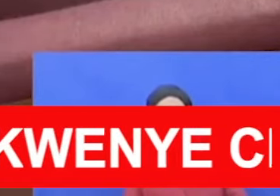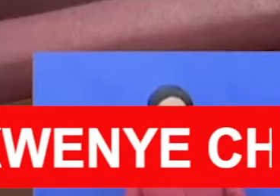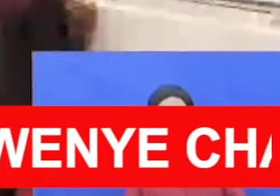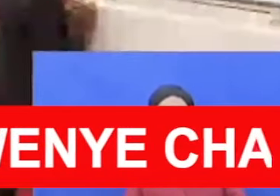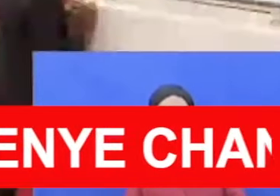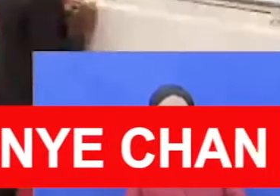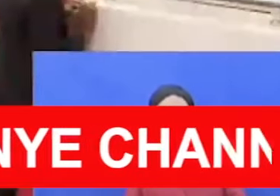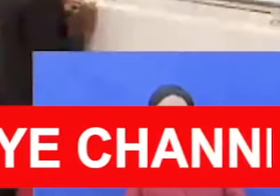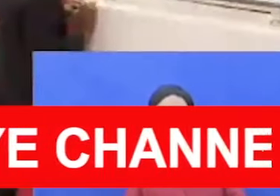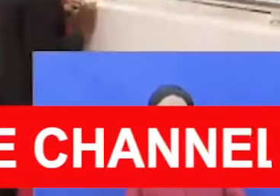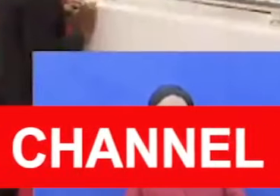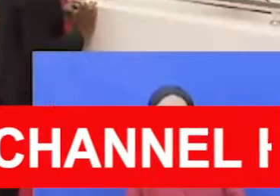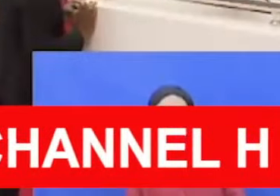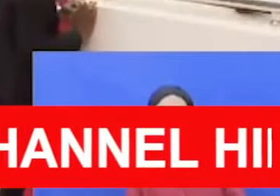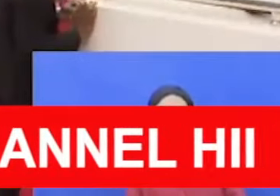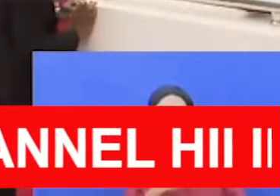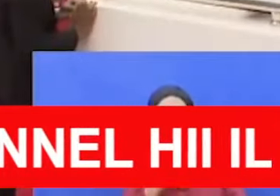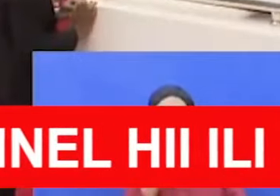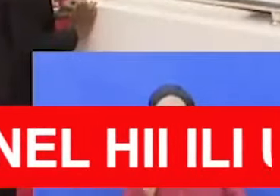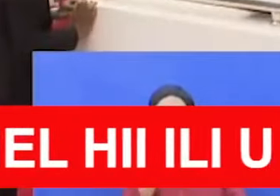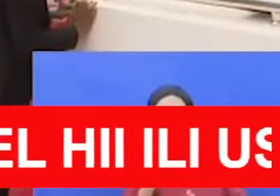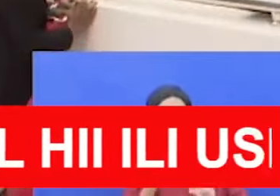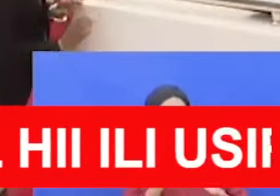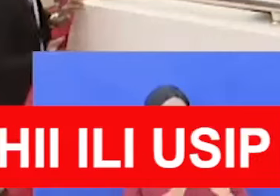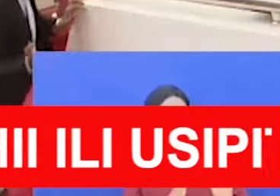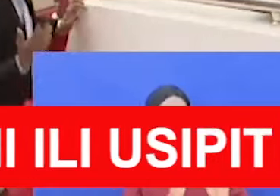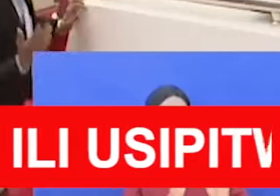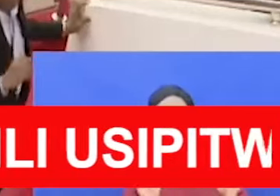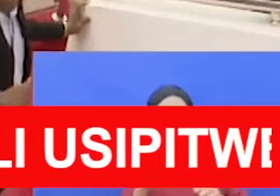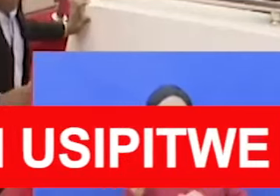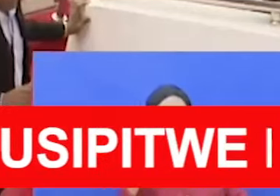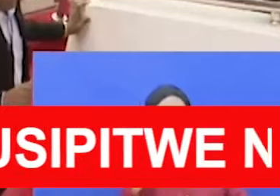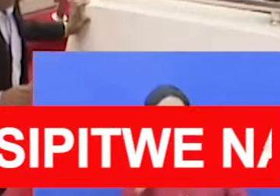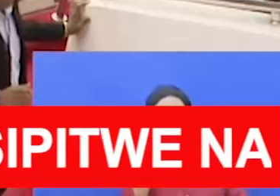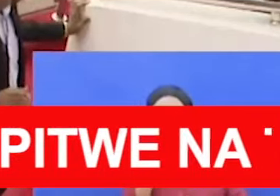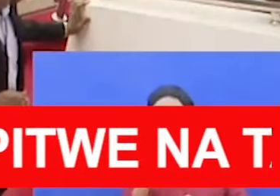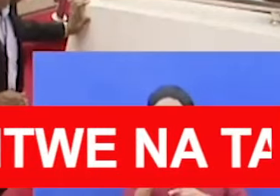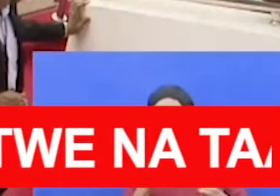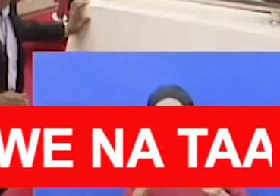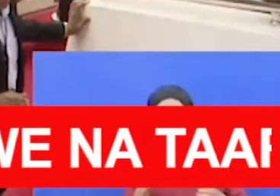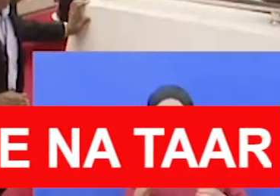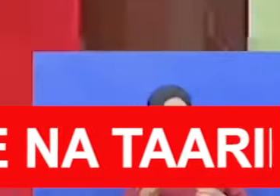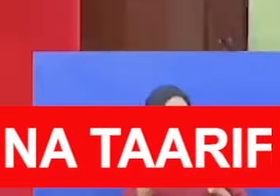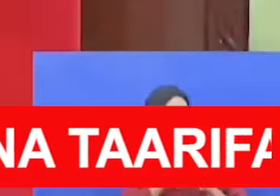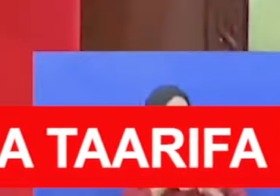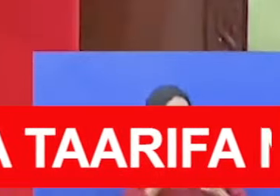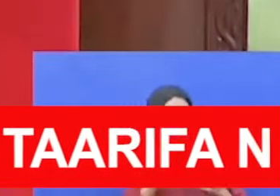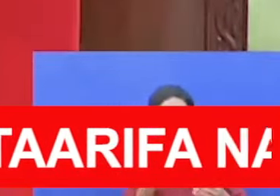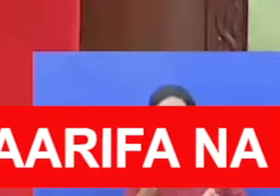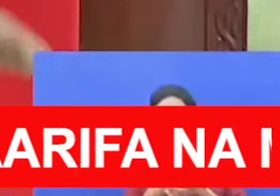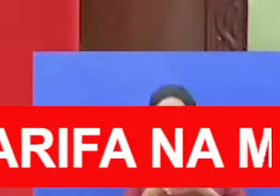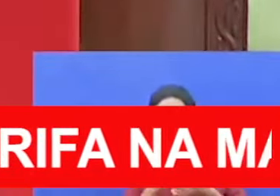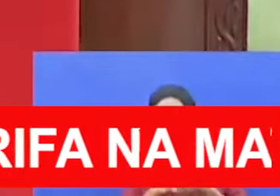Mheshimiwa mwenyekiti, na mimi kwa nataka kutoa taarifa kama hiyo, lakini kwa sababu serikali imesema, mimi nataka kuongezea tu. Kwani kuna haraka gani ya